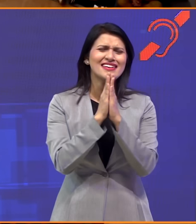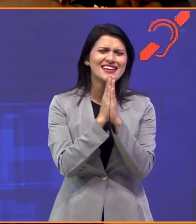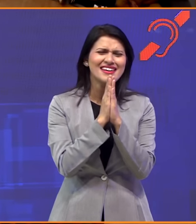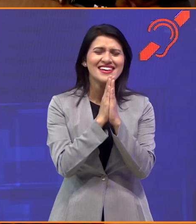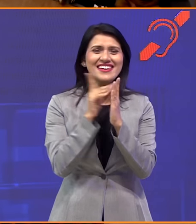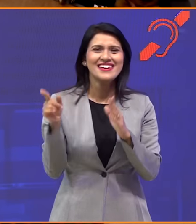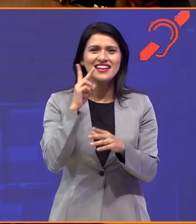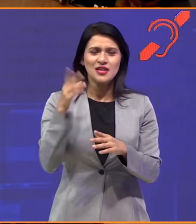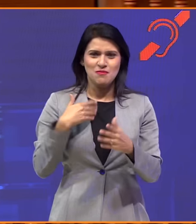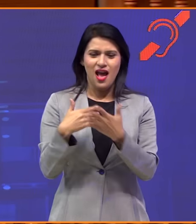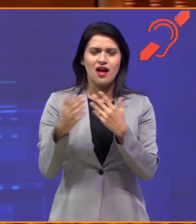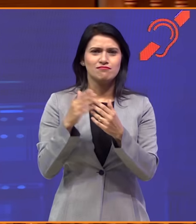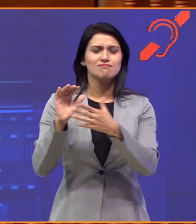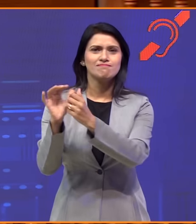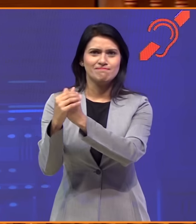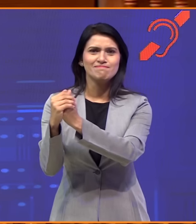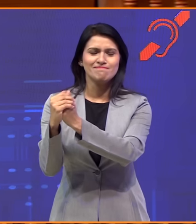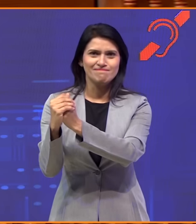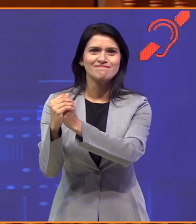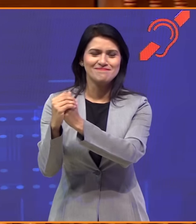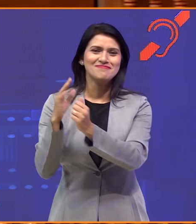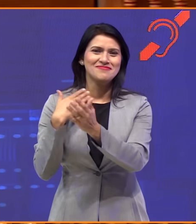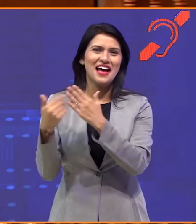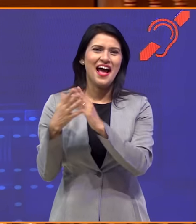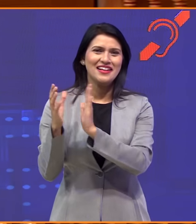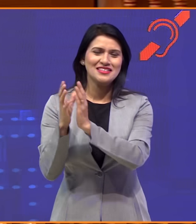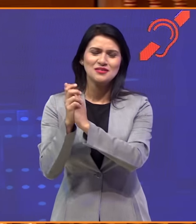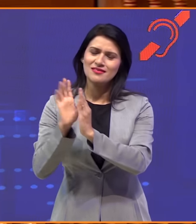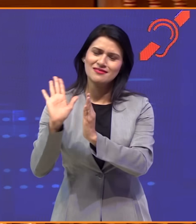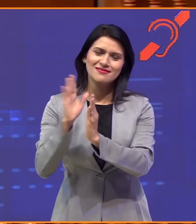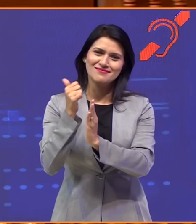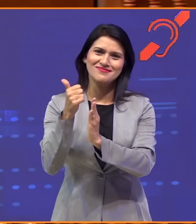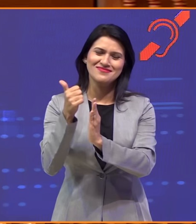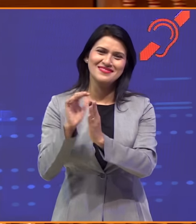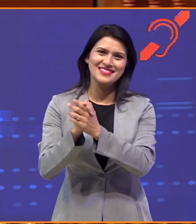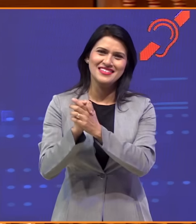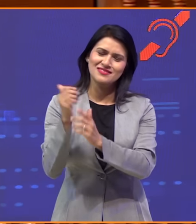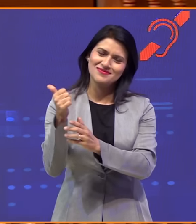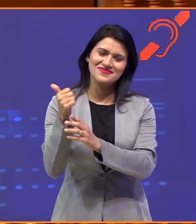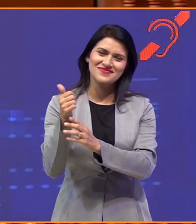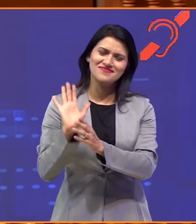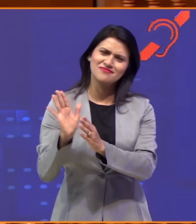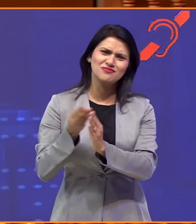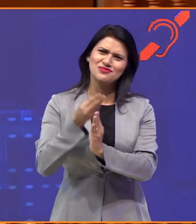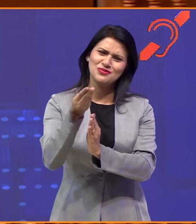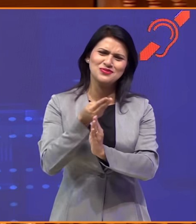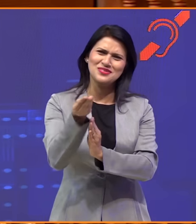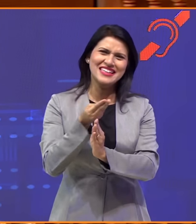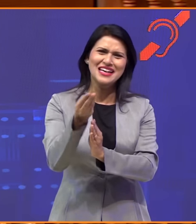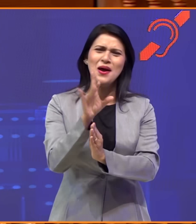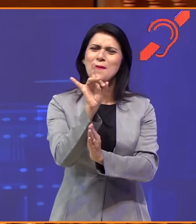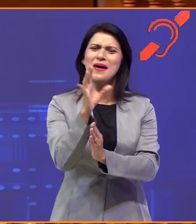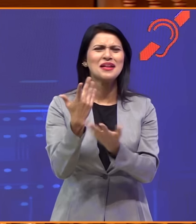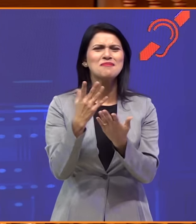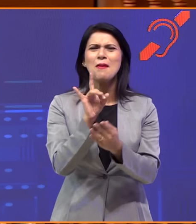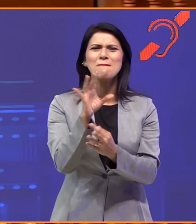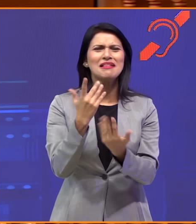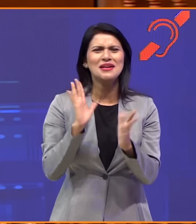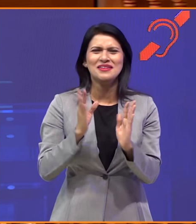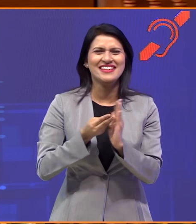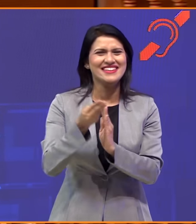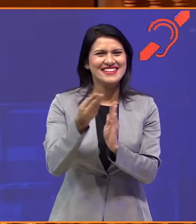तो मैं उनका हाथ पकड़ के नहीं सर सर सही हो जाएगा हो जाएगा बस हो गया सर 15 मिनट 15 मिनट 15